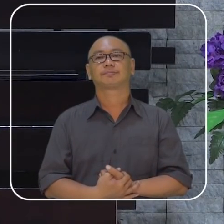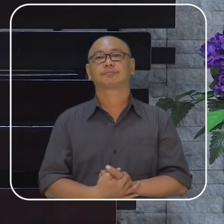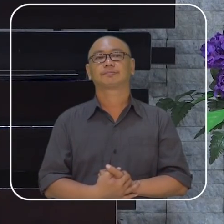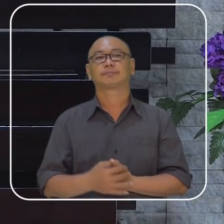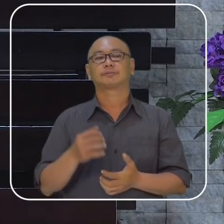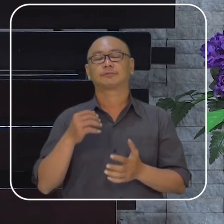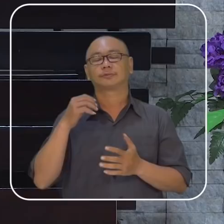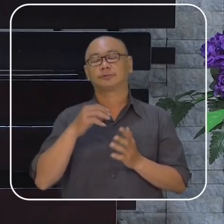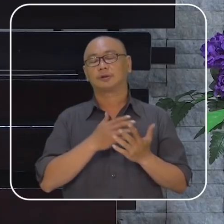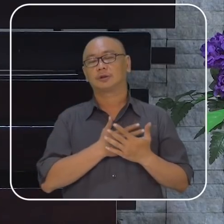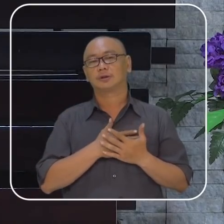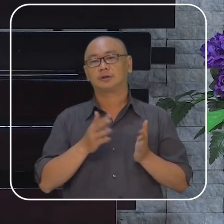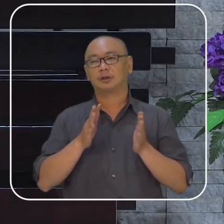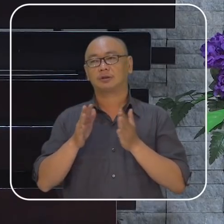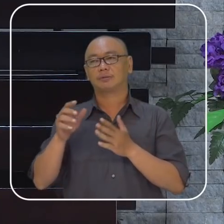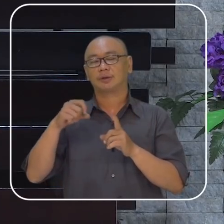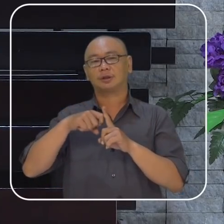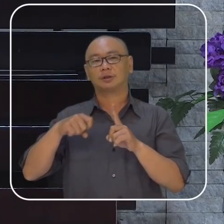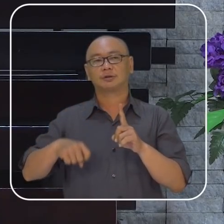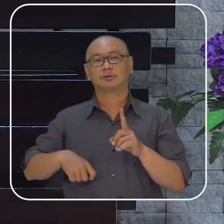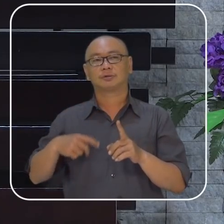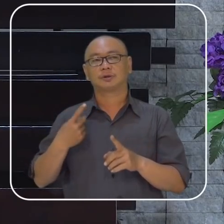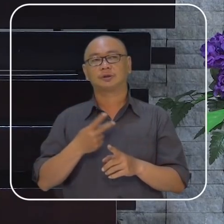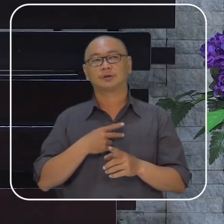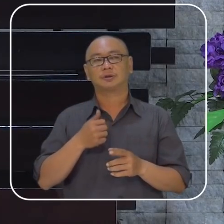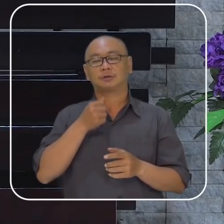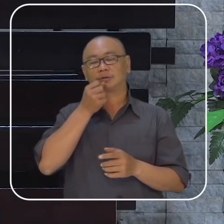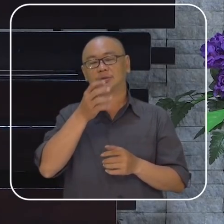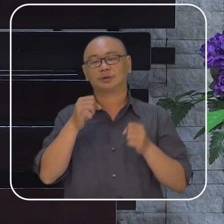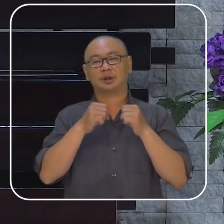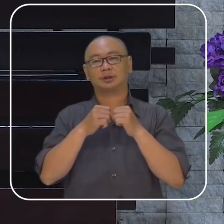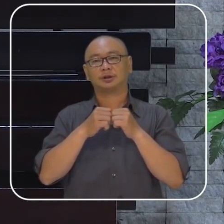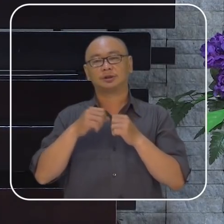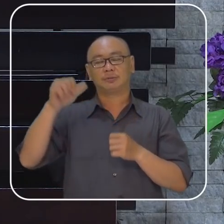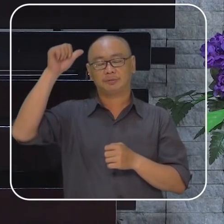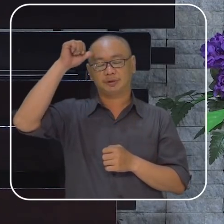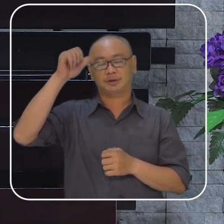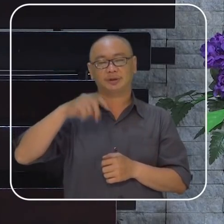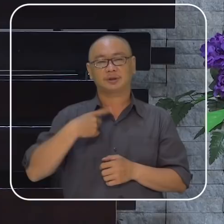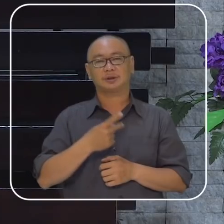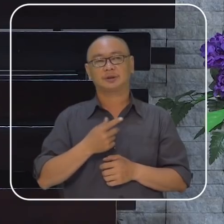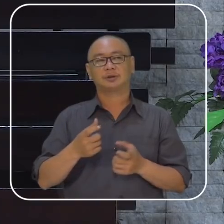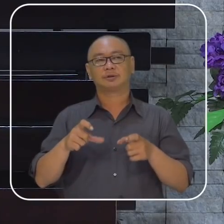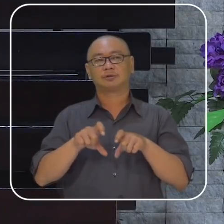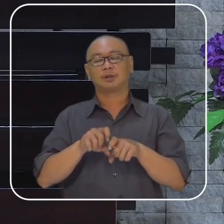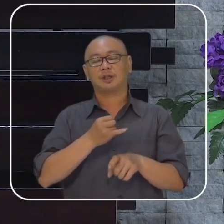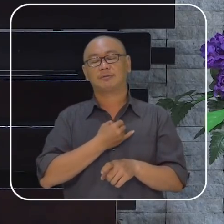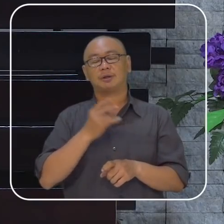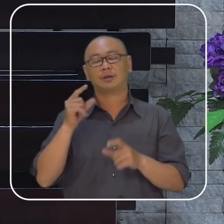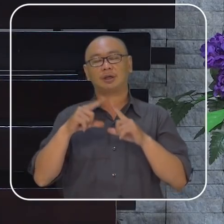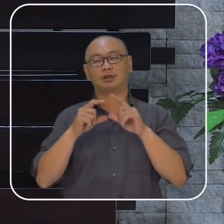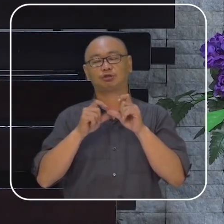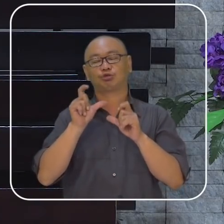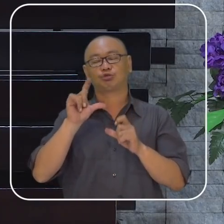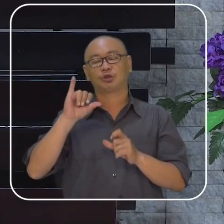Dengan hati yang terarah pada Kristus, kita ikrarkan kembali janji baptisan kita menurut pengakuan iman rasuli yang